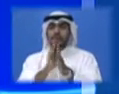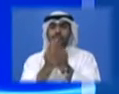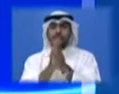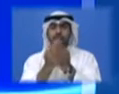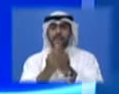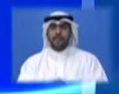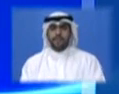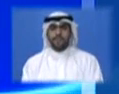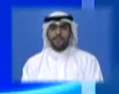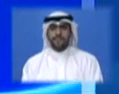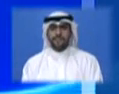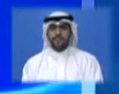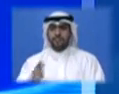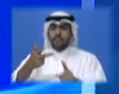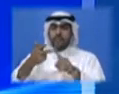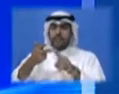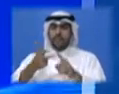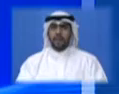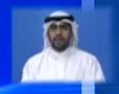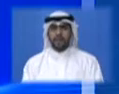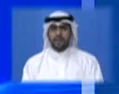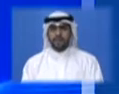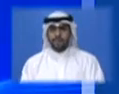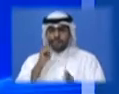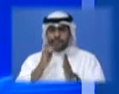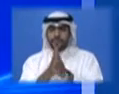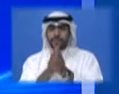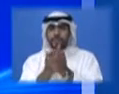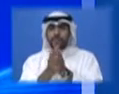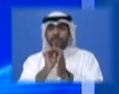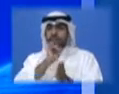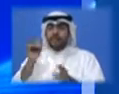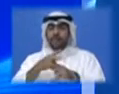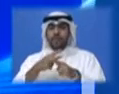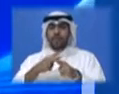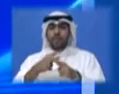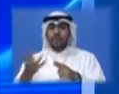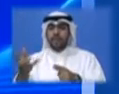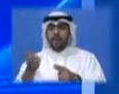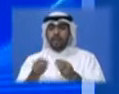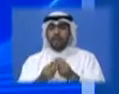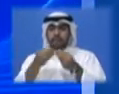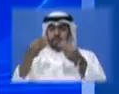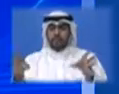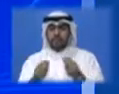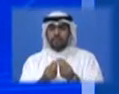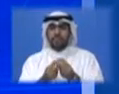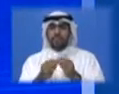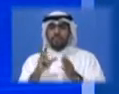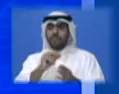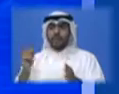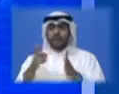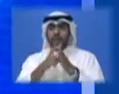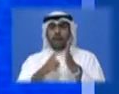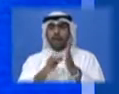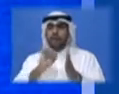الكويتية. ثالثا فقد الجنسية الكويتية من المذكورين أدناه، وذلك استنادا إلى نص